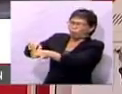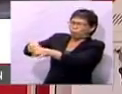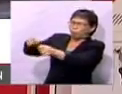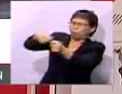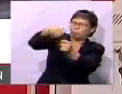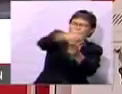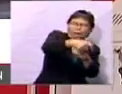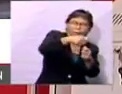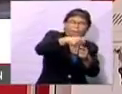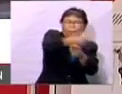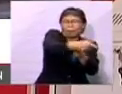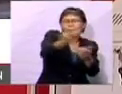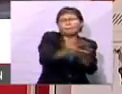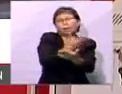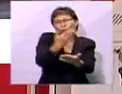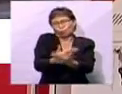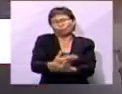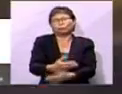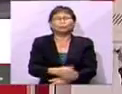pencarum baharu.